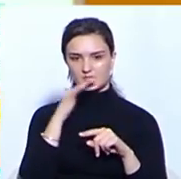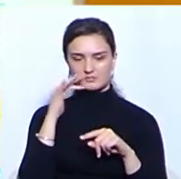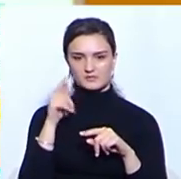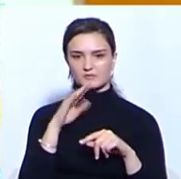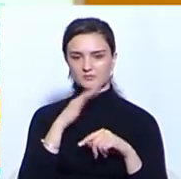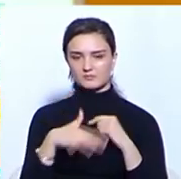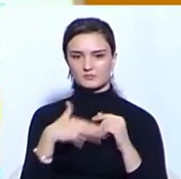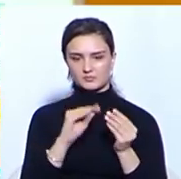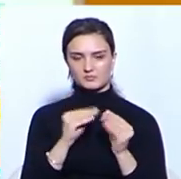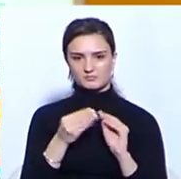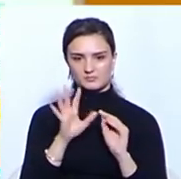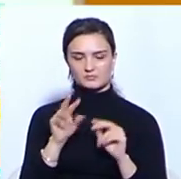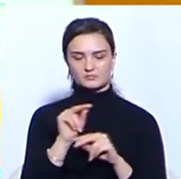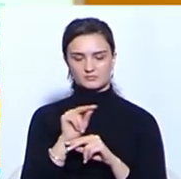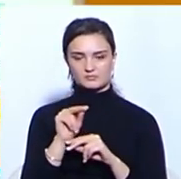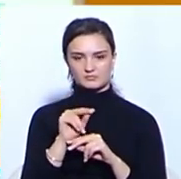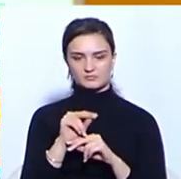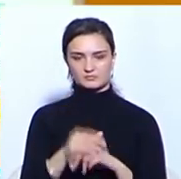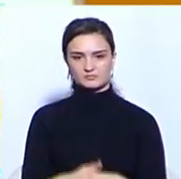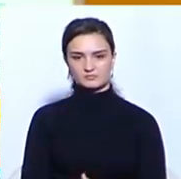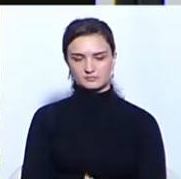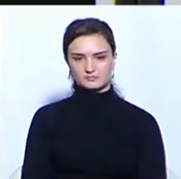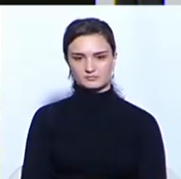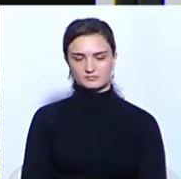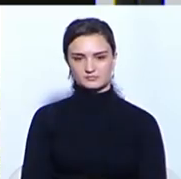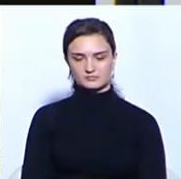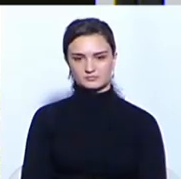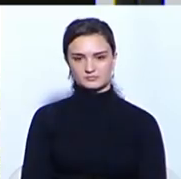გინეკოლოგიურ პრობლემას სწორედ თერაპიულ წრილში შევხედავთ?